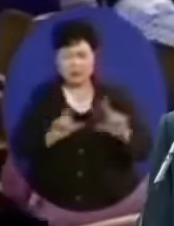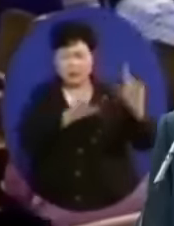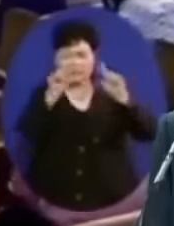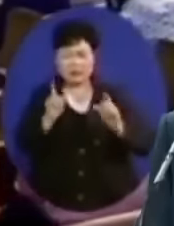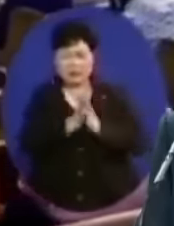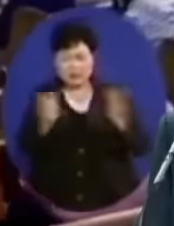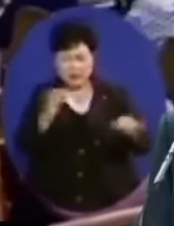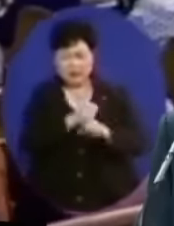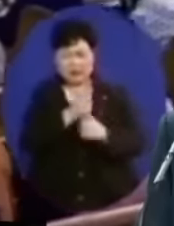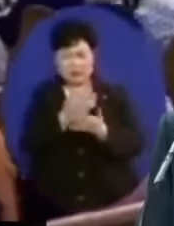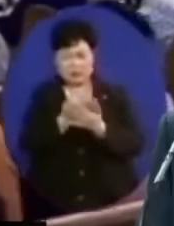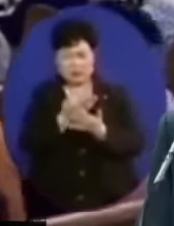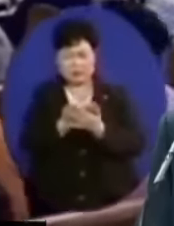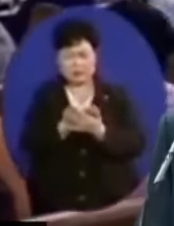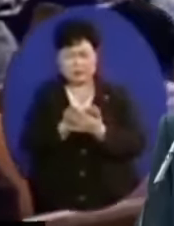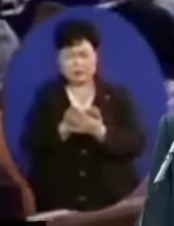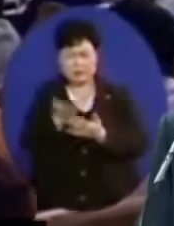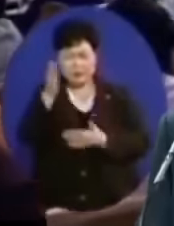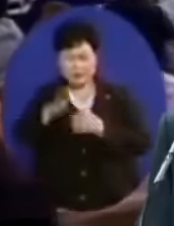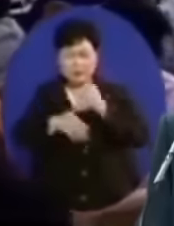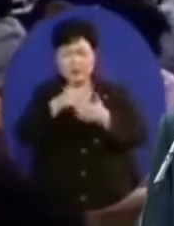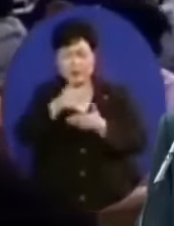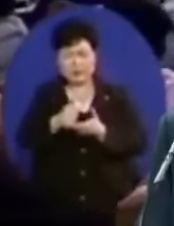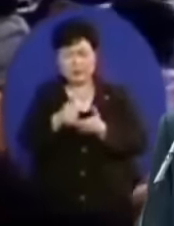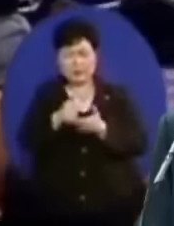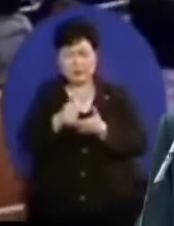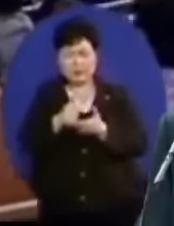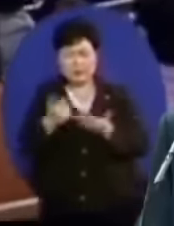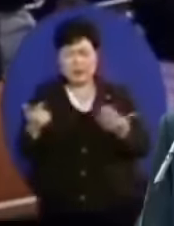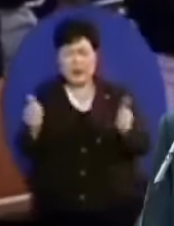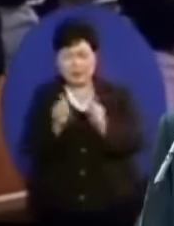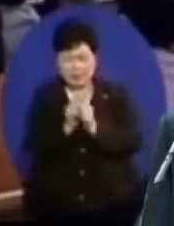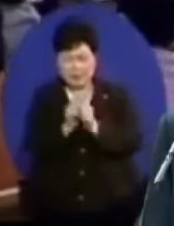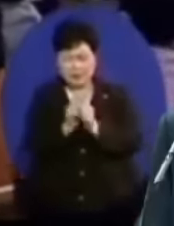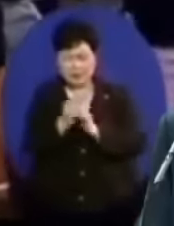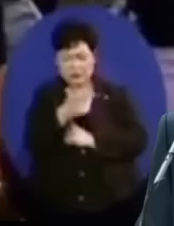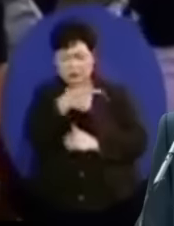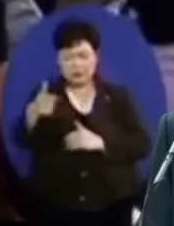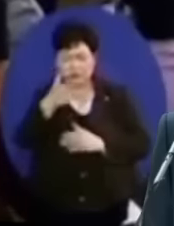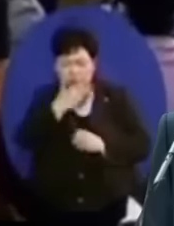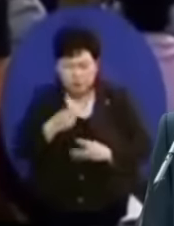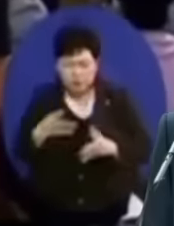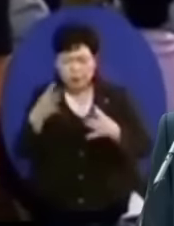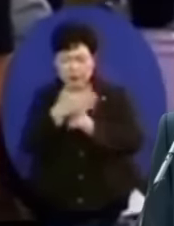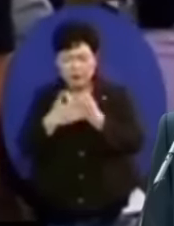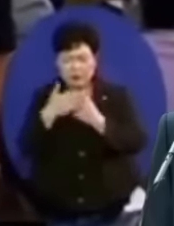도와주시옵소서. 그래서 하나님이 같이 계시고 큰 축복과 은혜를